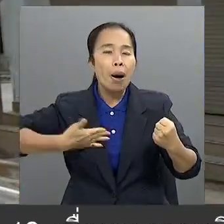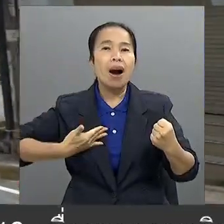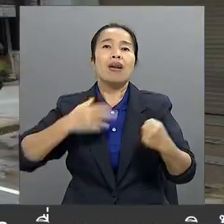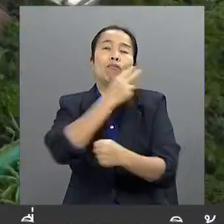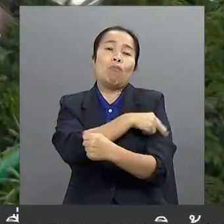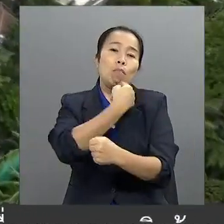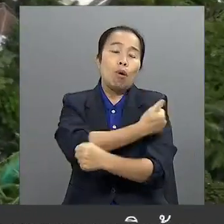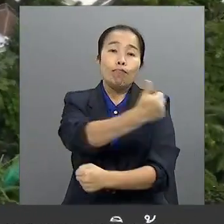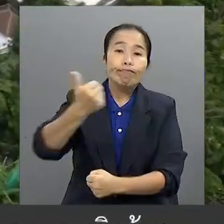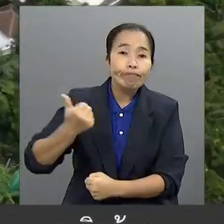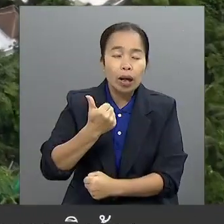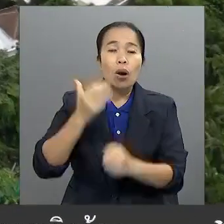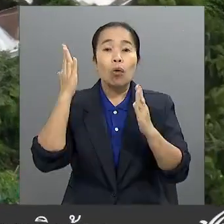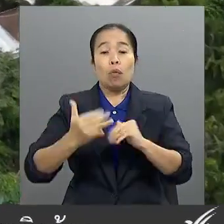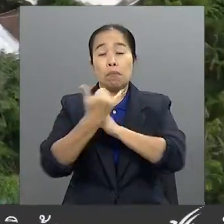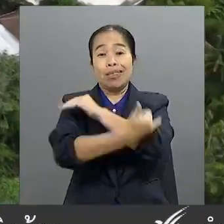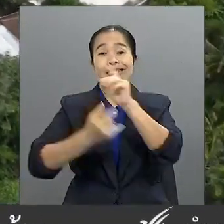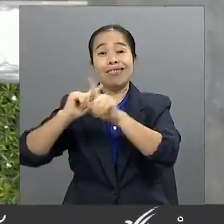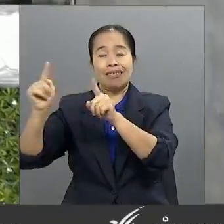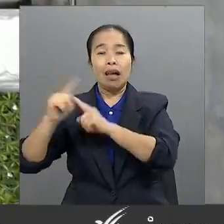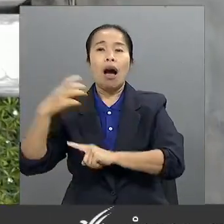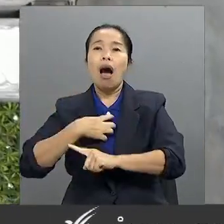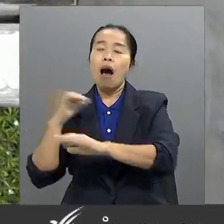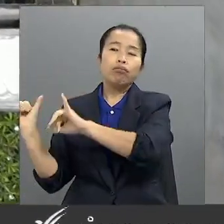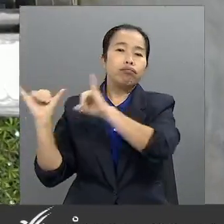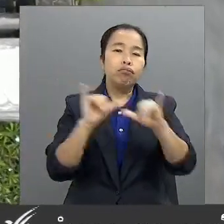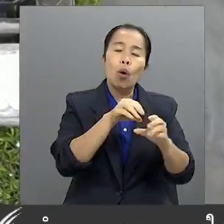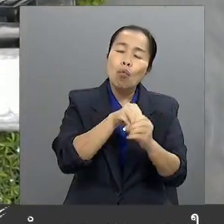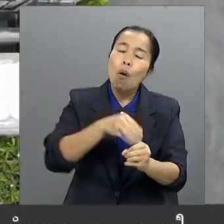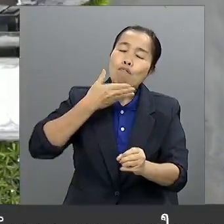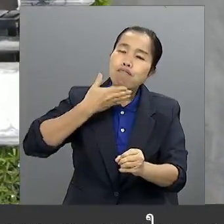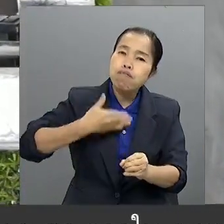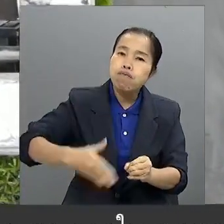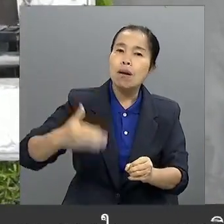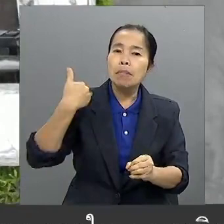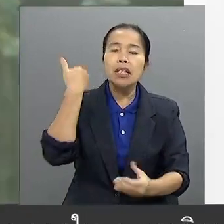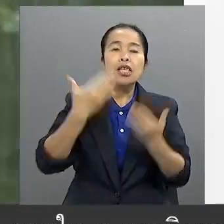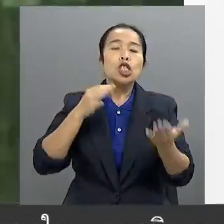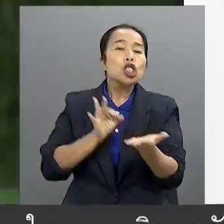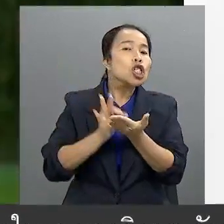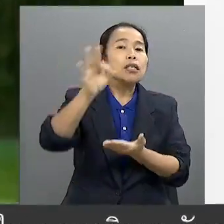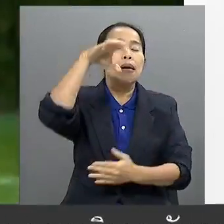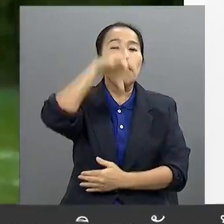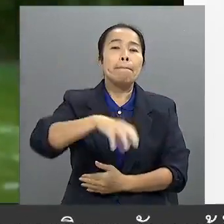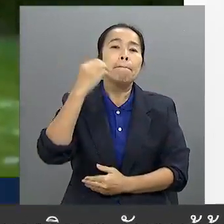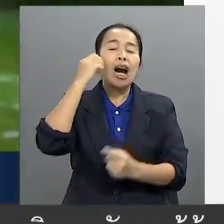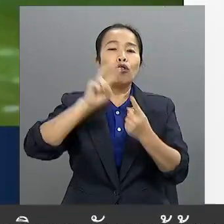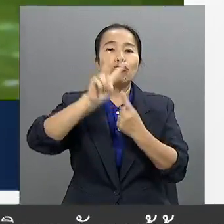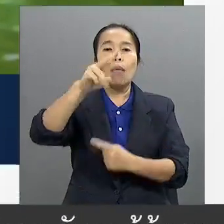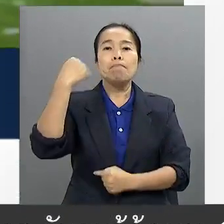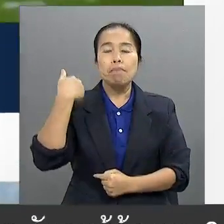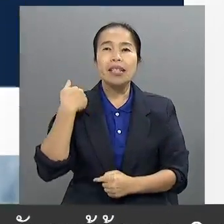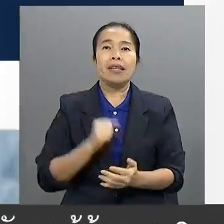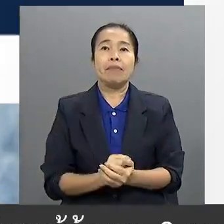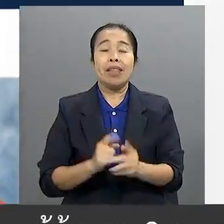ชาวต่างชาติเขาต้องการจะย้ายมาพำนักระยะยาวหรือว่ามีบ้านหลังที่2ที่นี่ค่ะ แต่การแข่งขันในตลาดก็